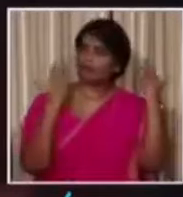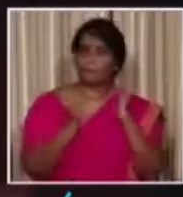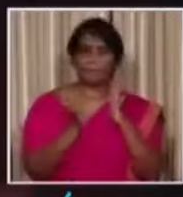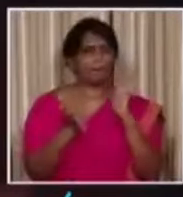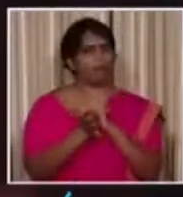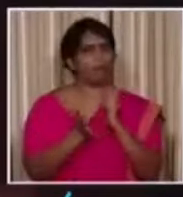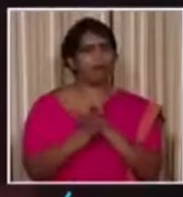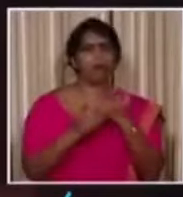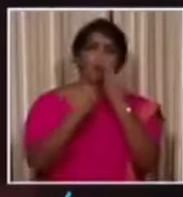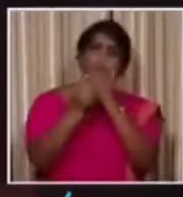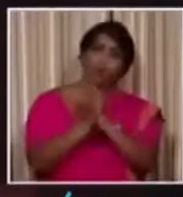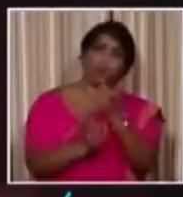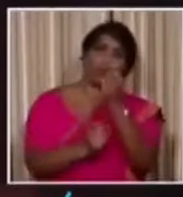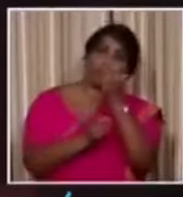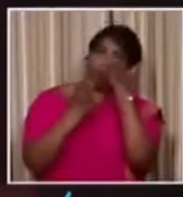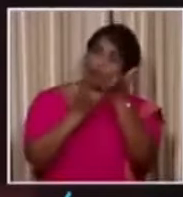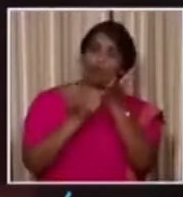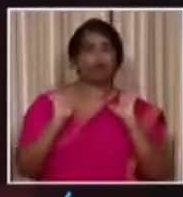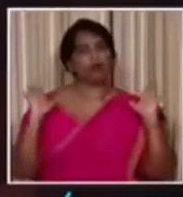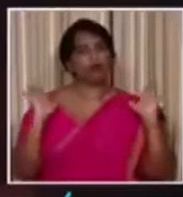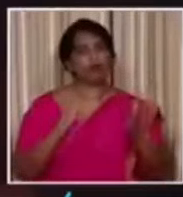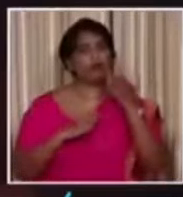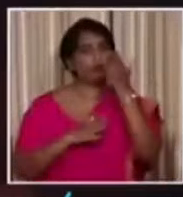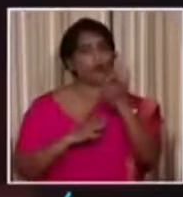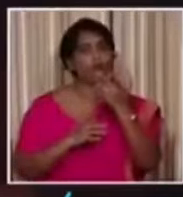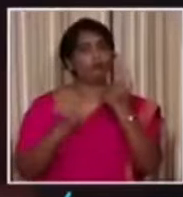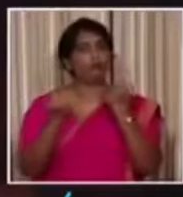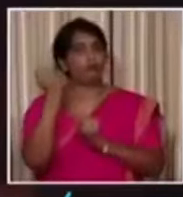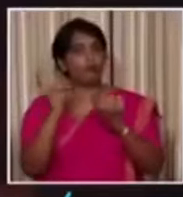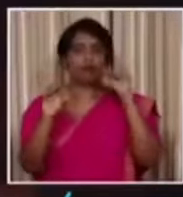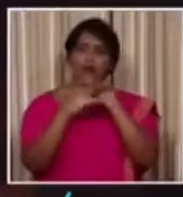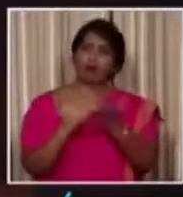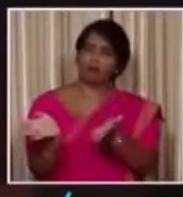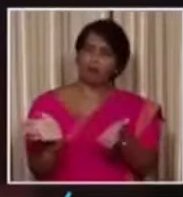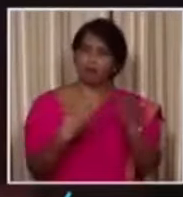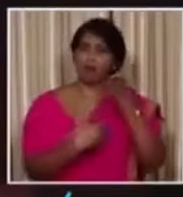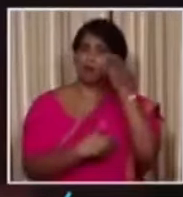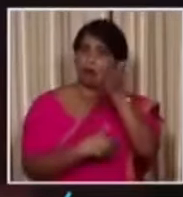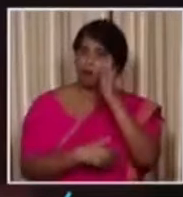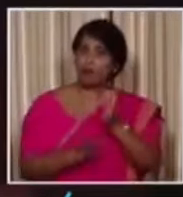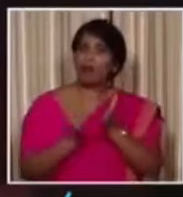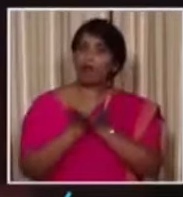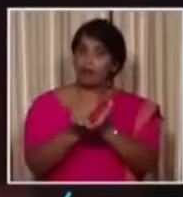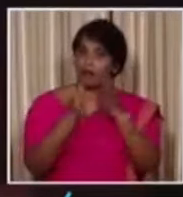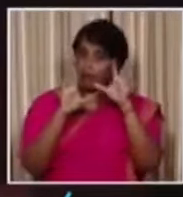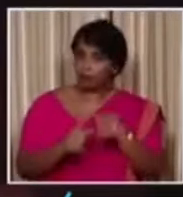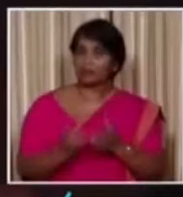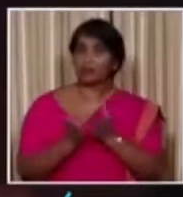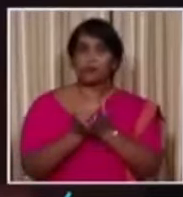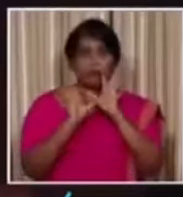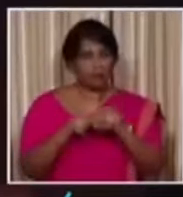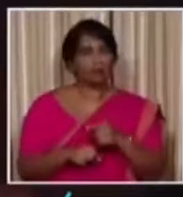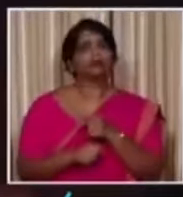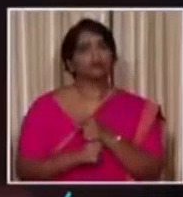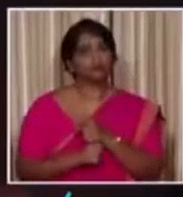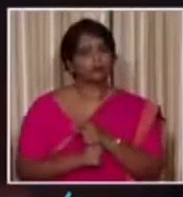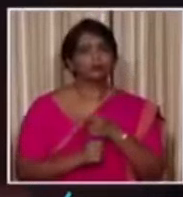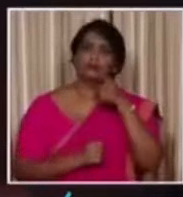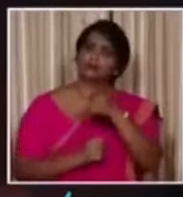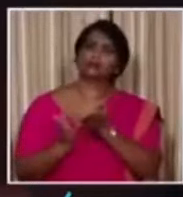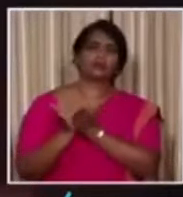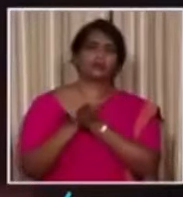පවත්තන්න තමුන්නාන්සලගේ සම්පත් වලින්, තමුන්නාන්සලගේ යාන වාහන වලින්, තමුන්නාන්සලට නැව් තියෙනවා නම් යාත්‍රා තියෙනවා නම්